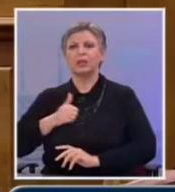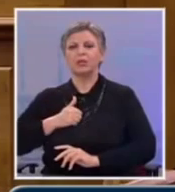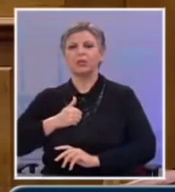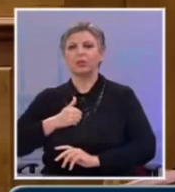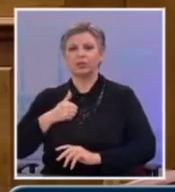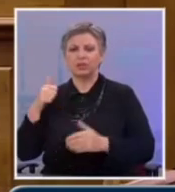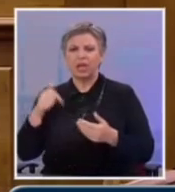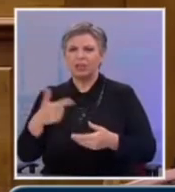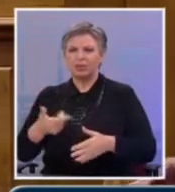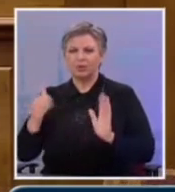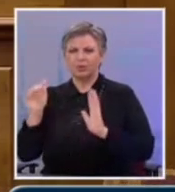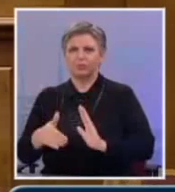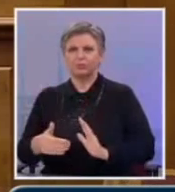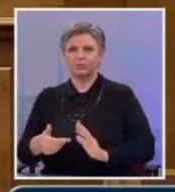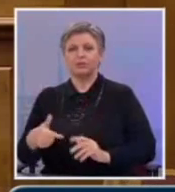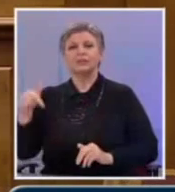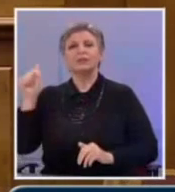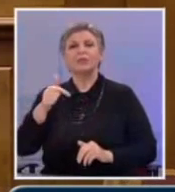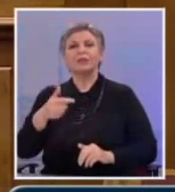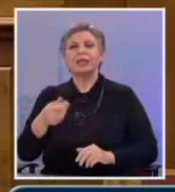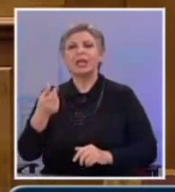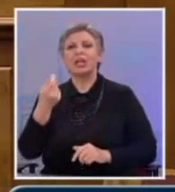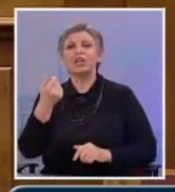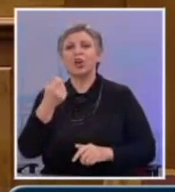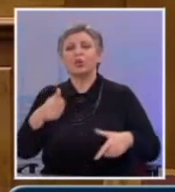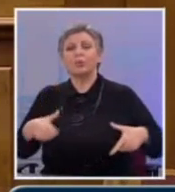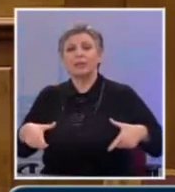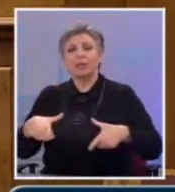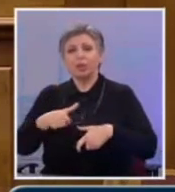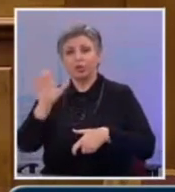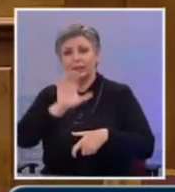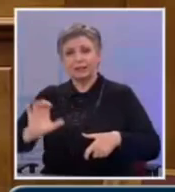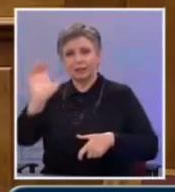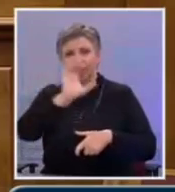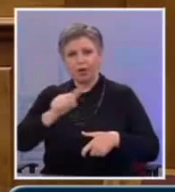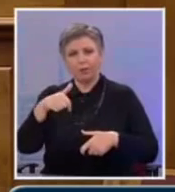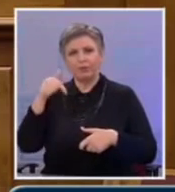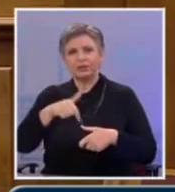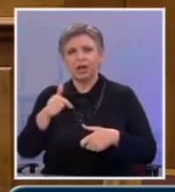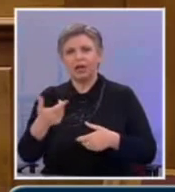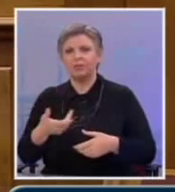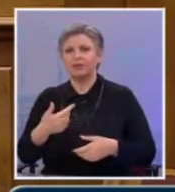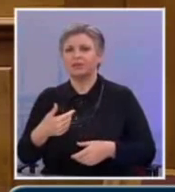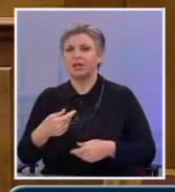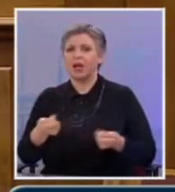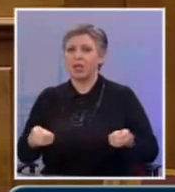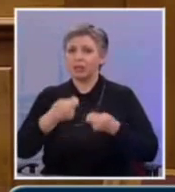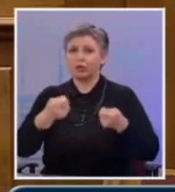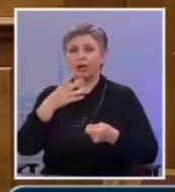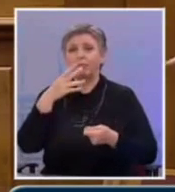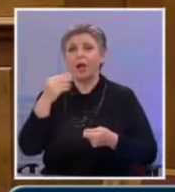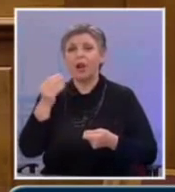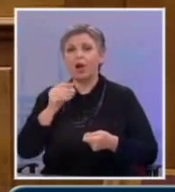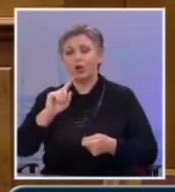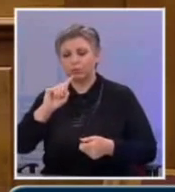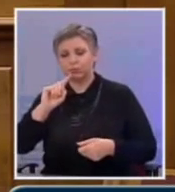ειδική οικονομική ζώνη της Ευρώπης επειδή το ζητούν συγκεκριμένα επιχειρηματικά συμφέροντα που αυτή η